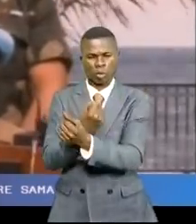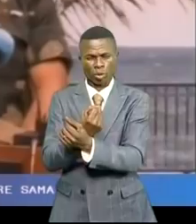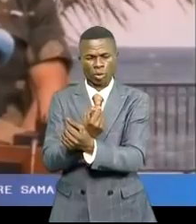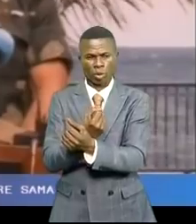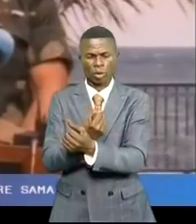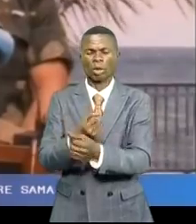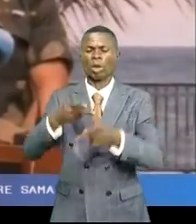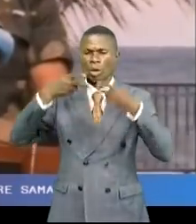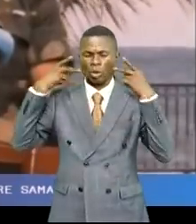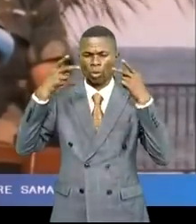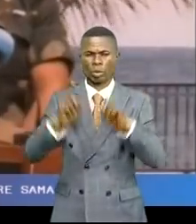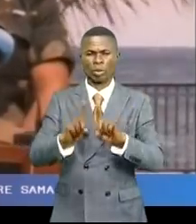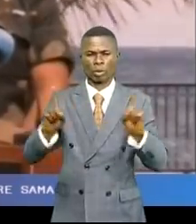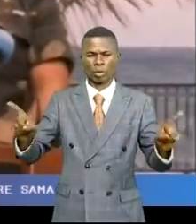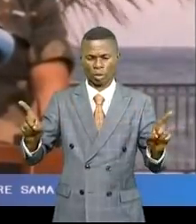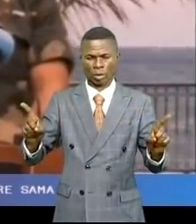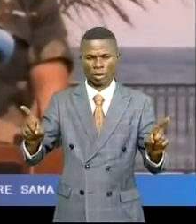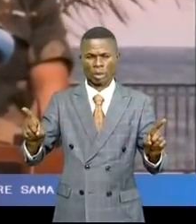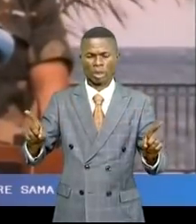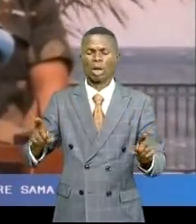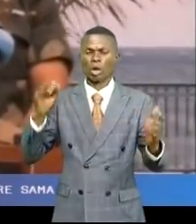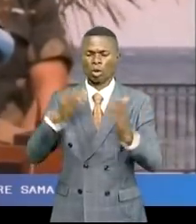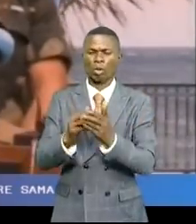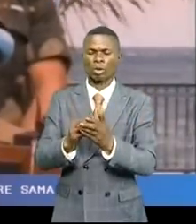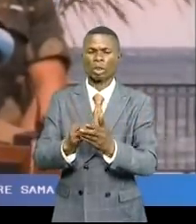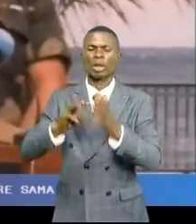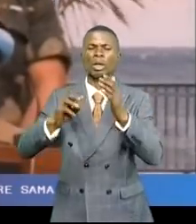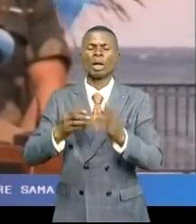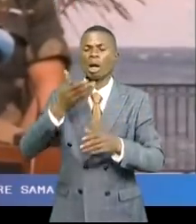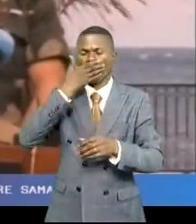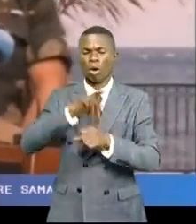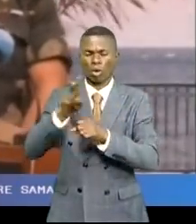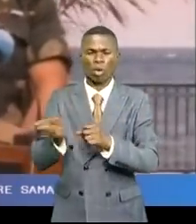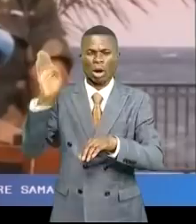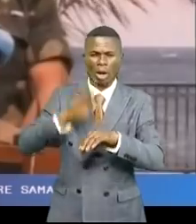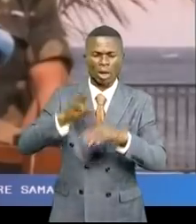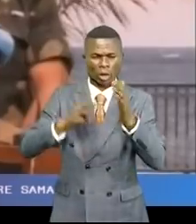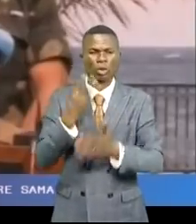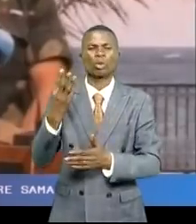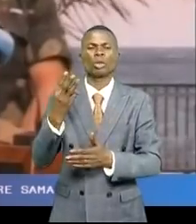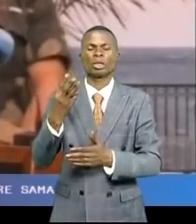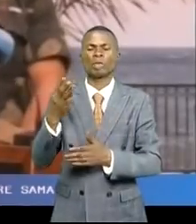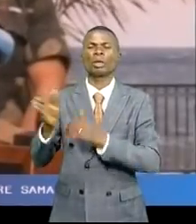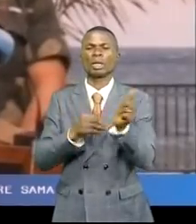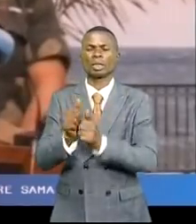gestes et barrières contre la troisième vague de COVID-19 qui menace notre